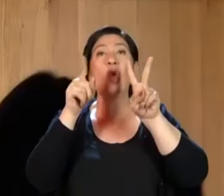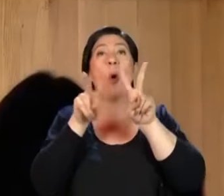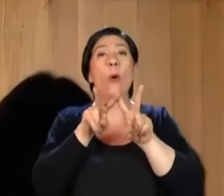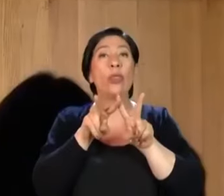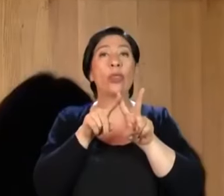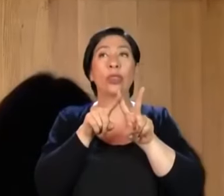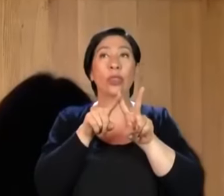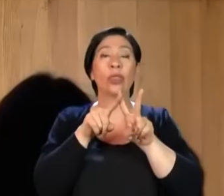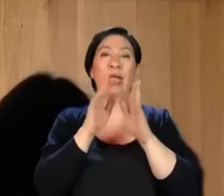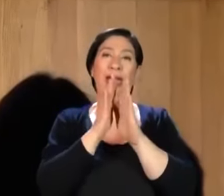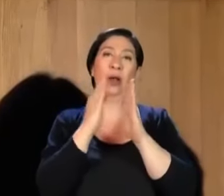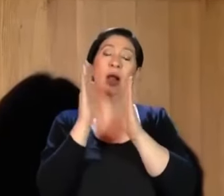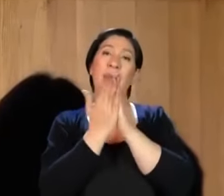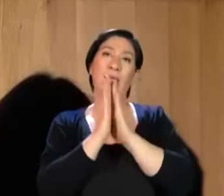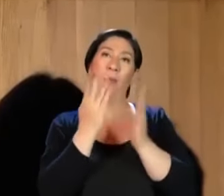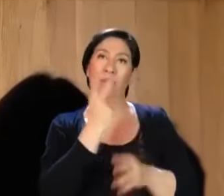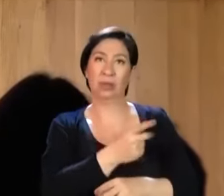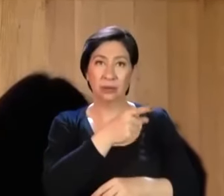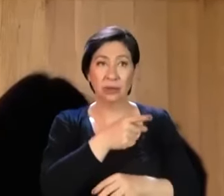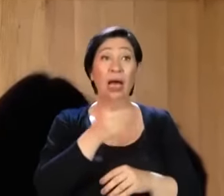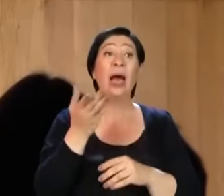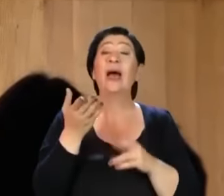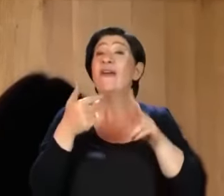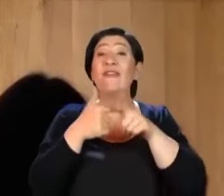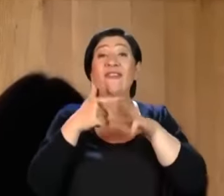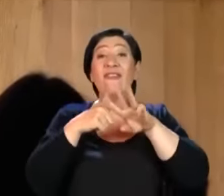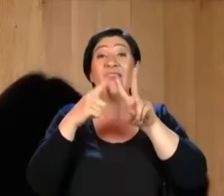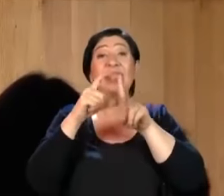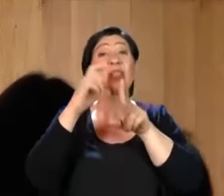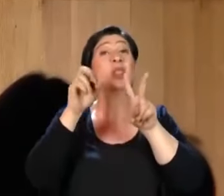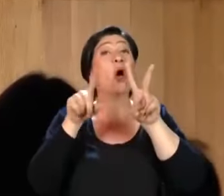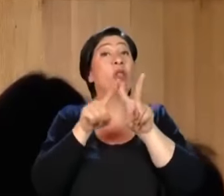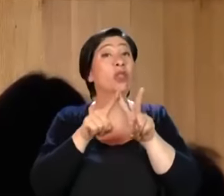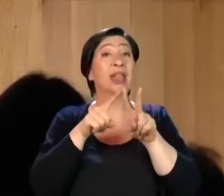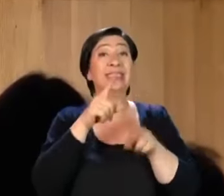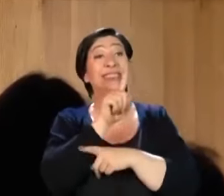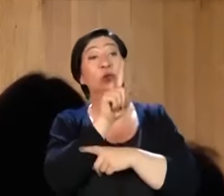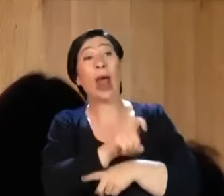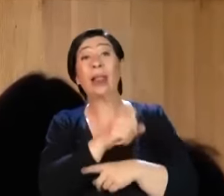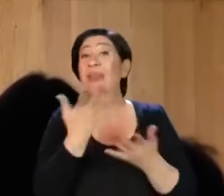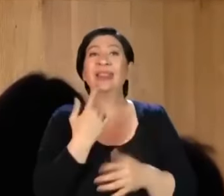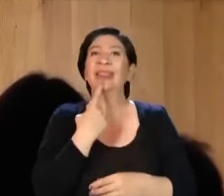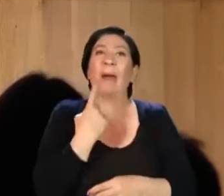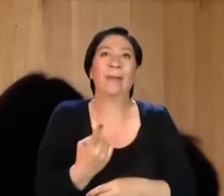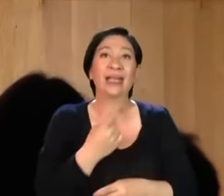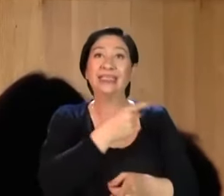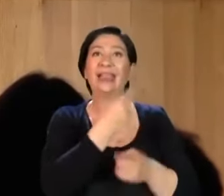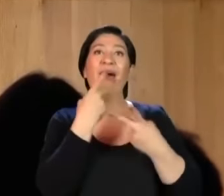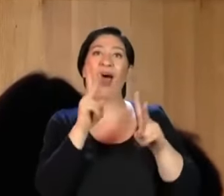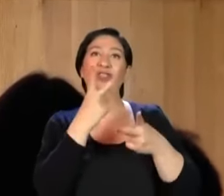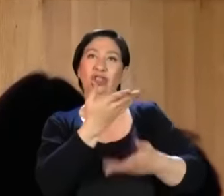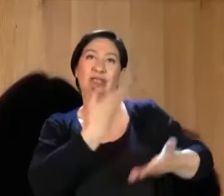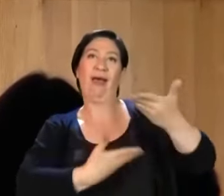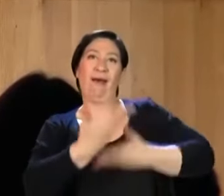Türkiye'nin ilk romanı Hadi femd domun ne olduğunu sana soralım sen de